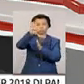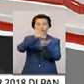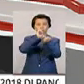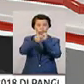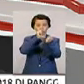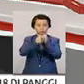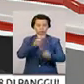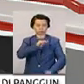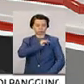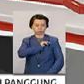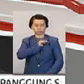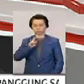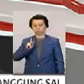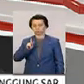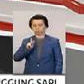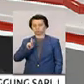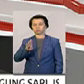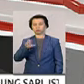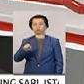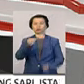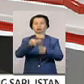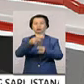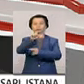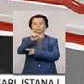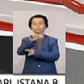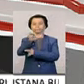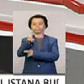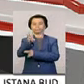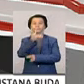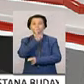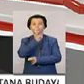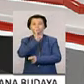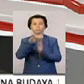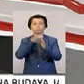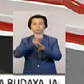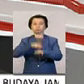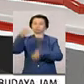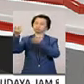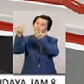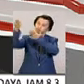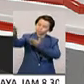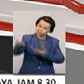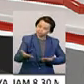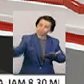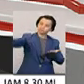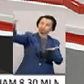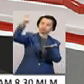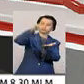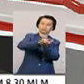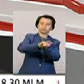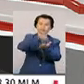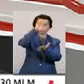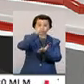itu. Menteri Belia dan Sukan Syed Saddiq Syed Abdul Rahman menyatakan demikian ketika menyambut kepulangan wira dan wirawati